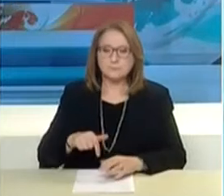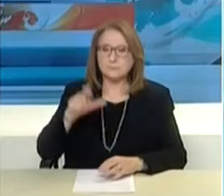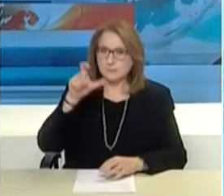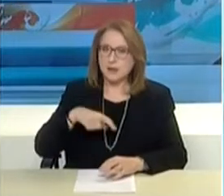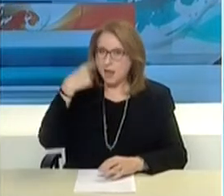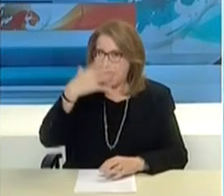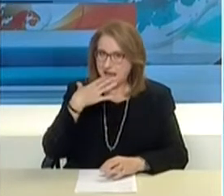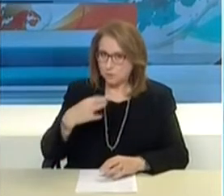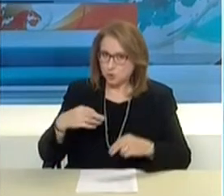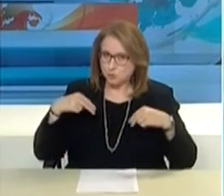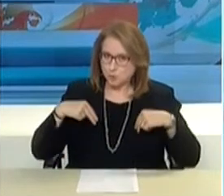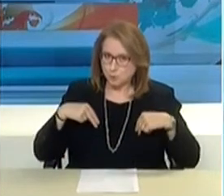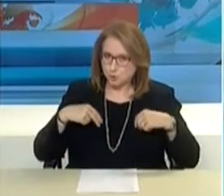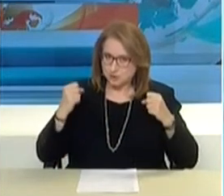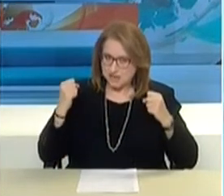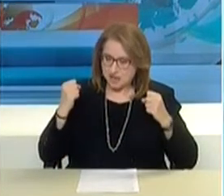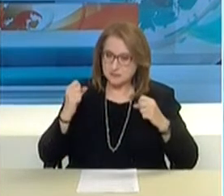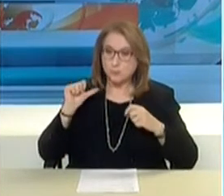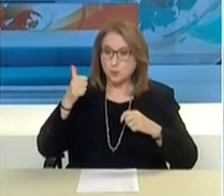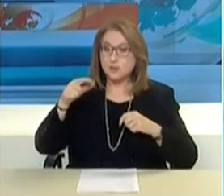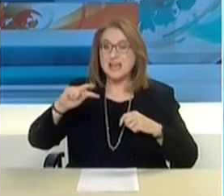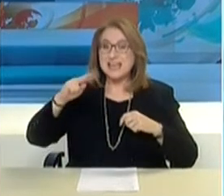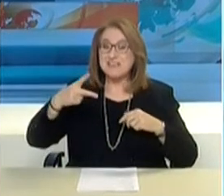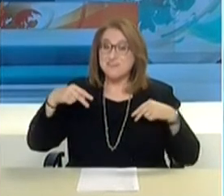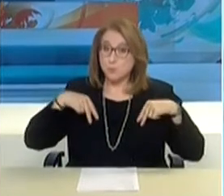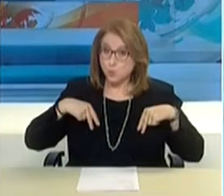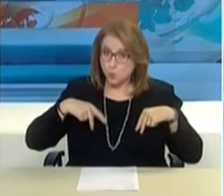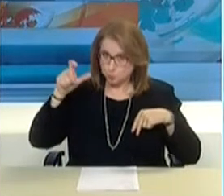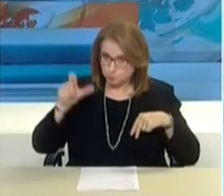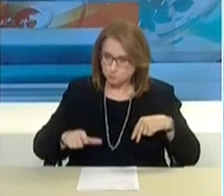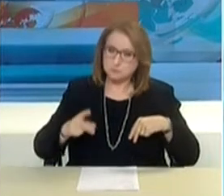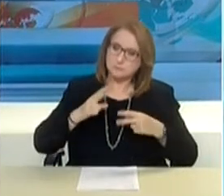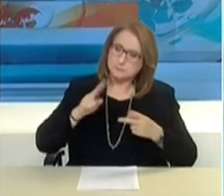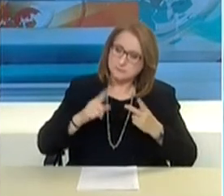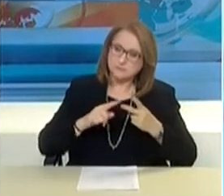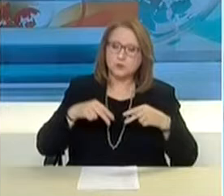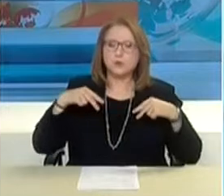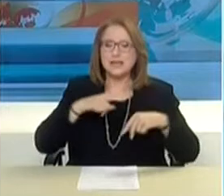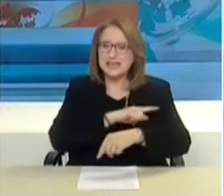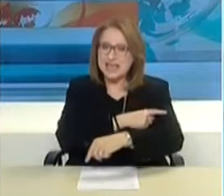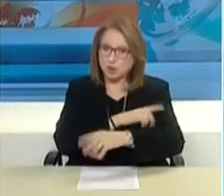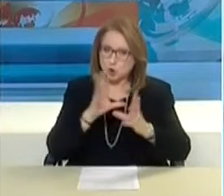και τον εκπρόσωπο του Υπουργείου Υγείας για τον νέο κορονοϊό, καθηγητή Σωτήρη Τσιόδρα, ο οποίος έχει και το λόγο.